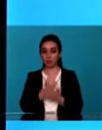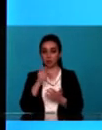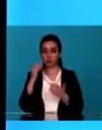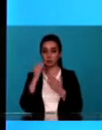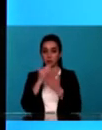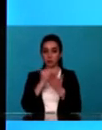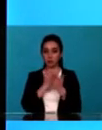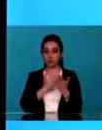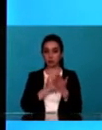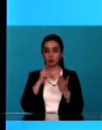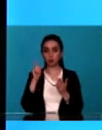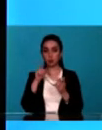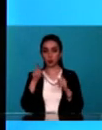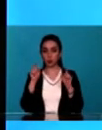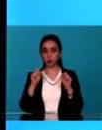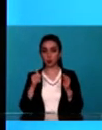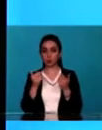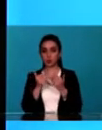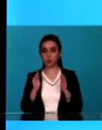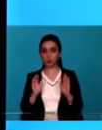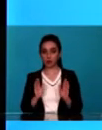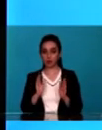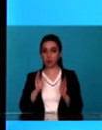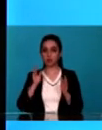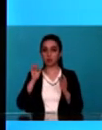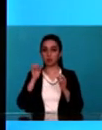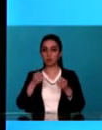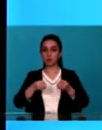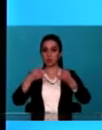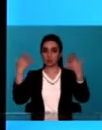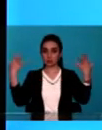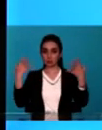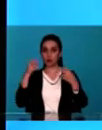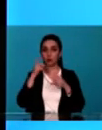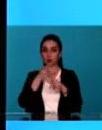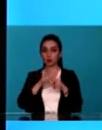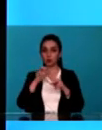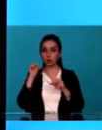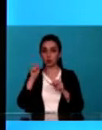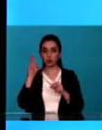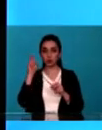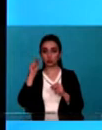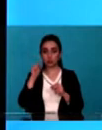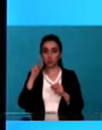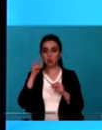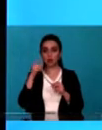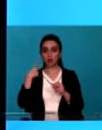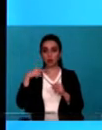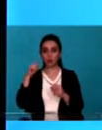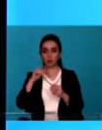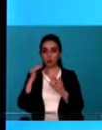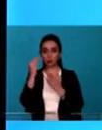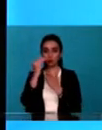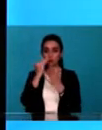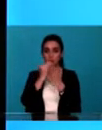список. То есть, можно его раскрывать. И следующее свойство Count сдает число элементов